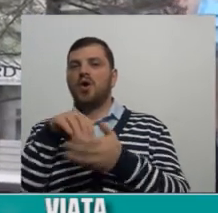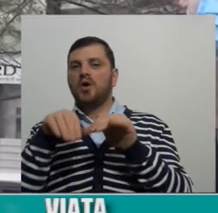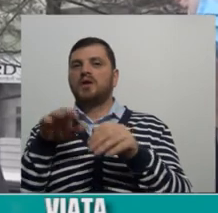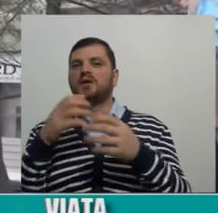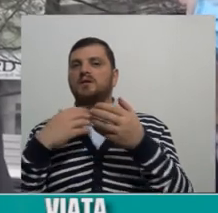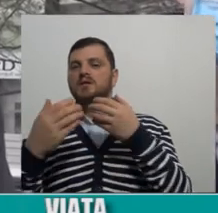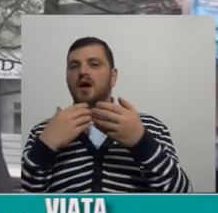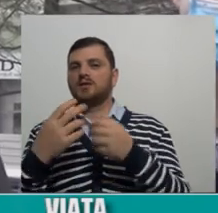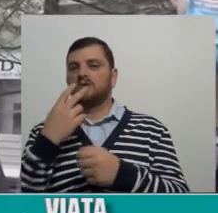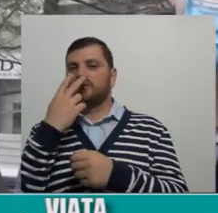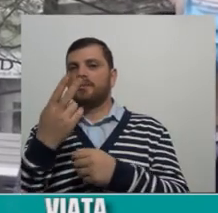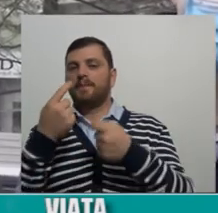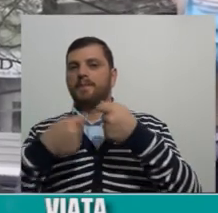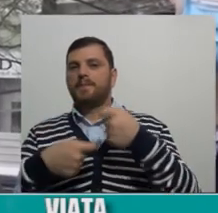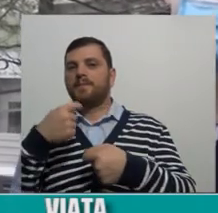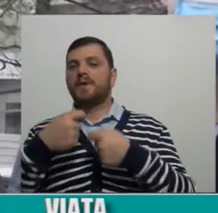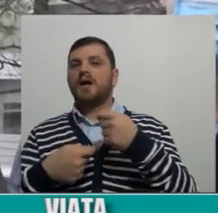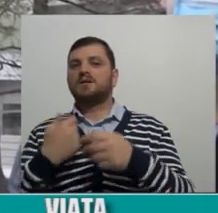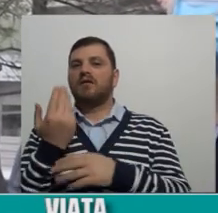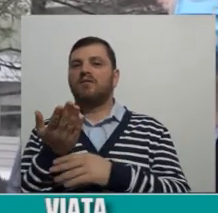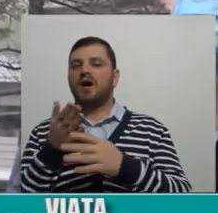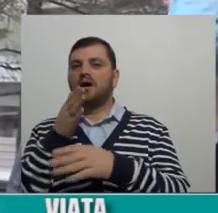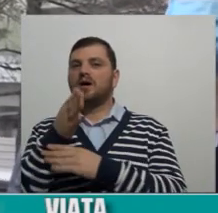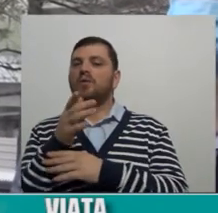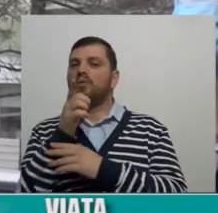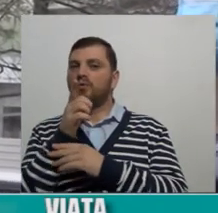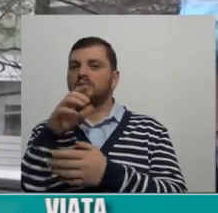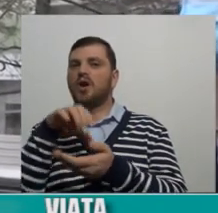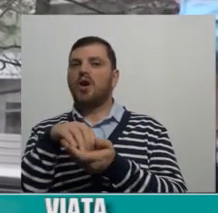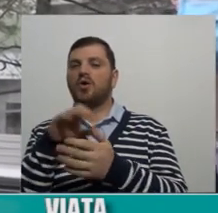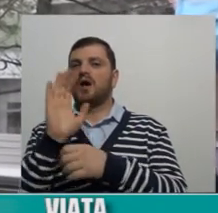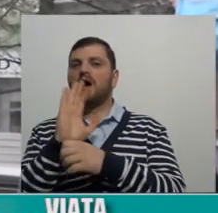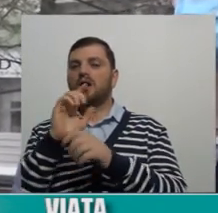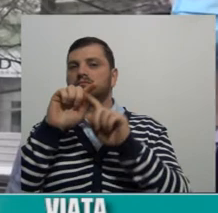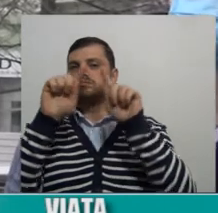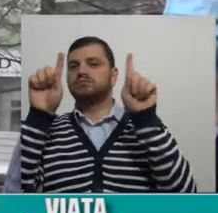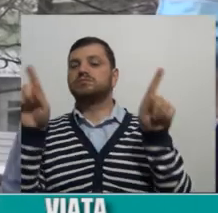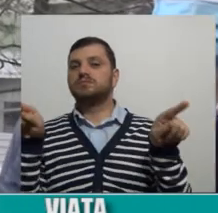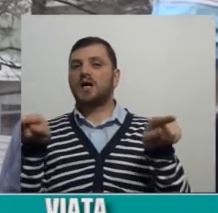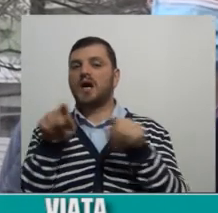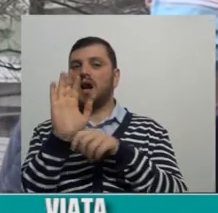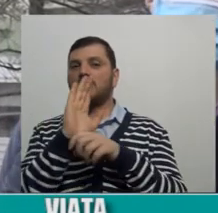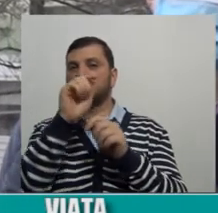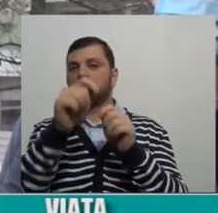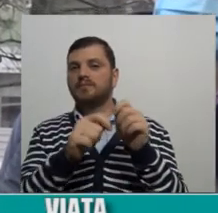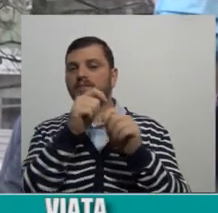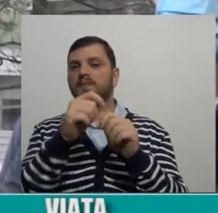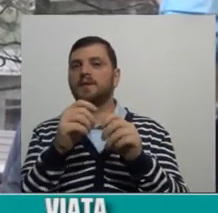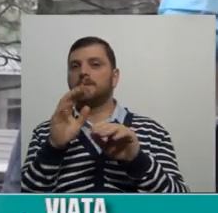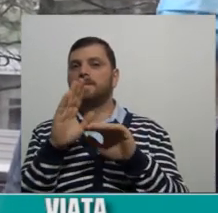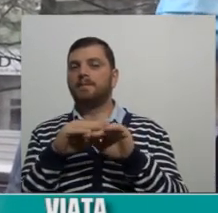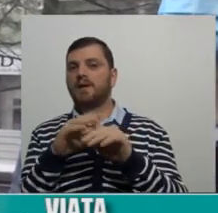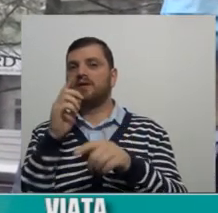spre teatru. Toată piața va avea acces la acest ecran. Acolo oricum ar fi venit